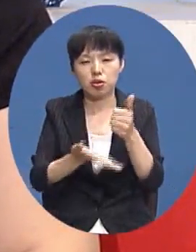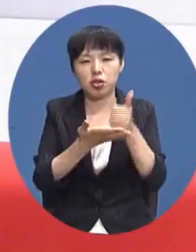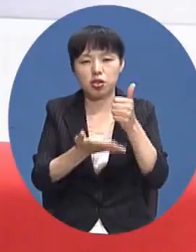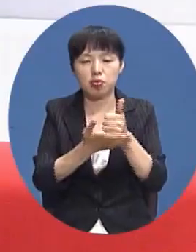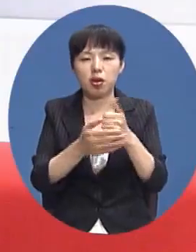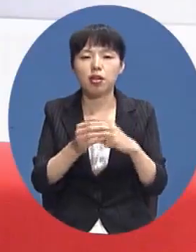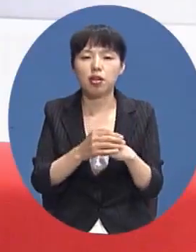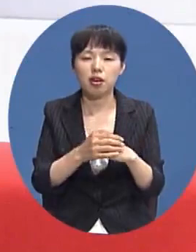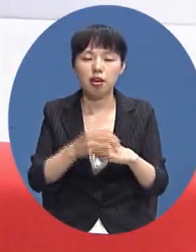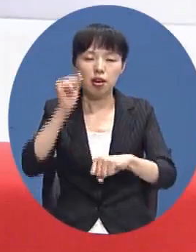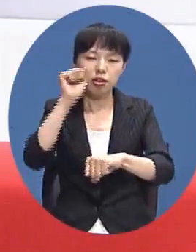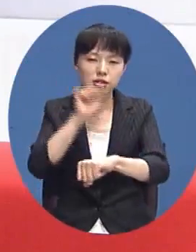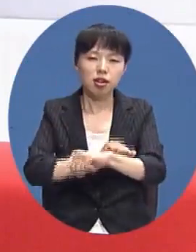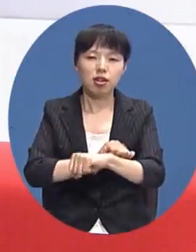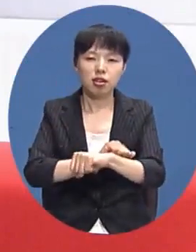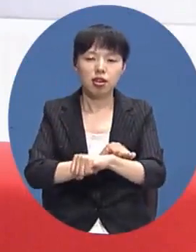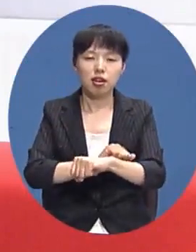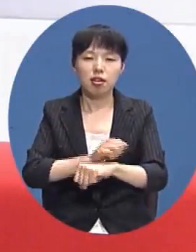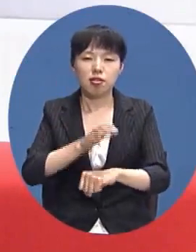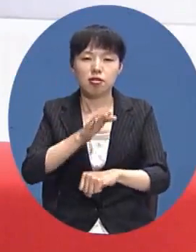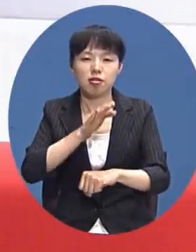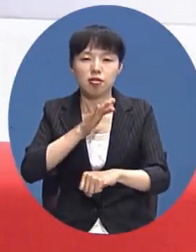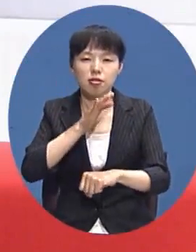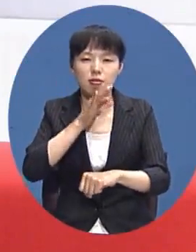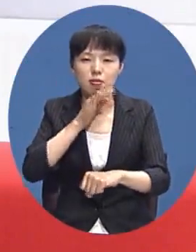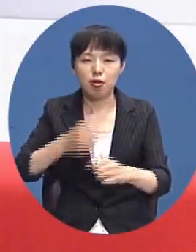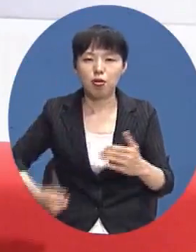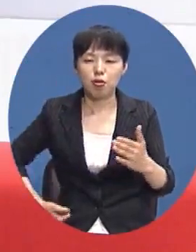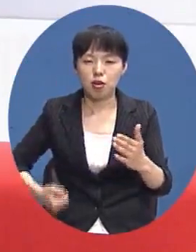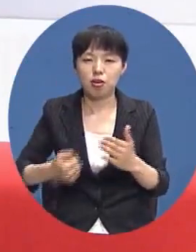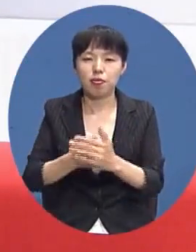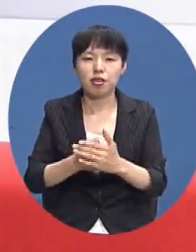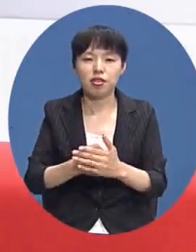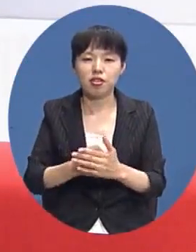같이 배변을 치우고 나면 아이는 마치 의기양양해서